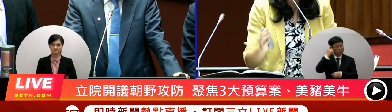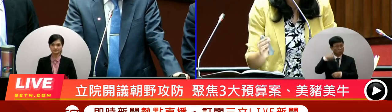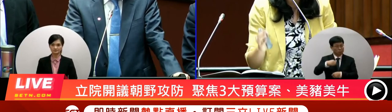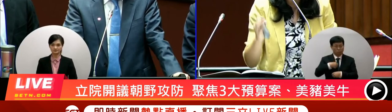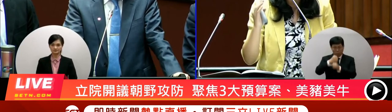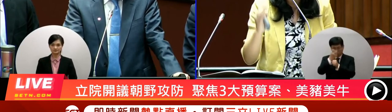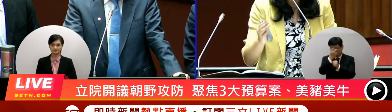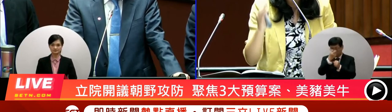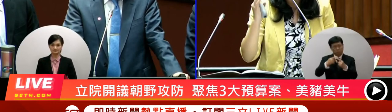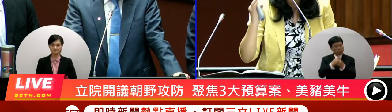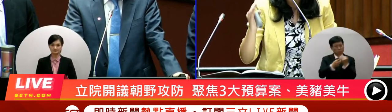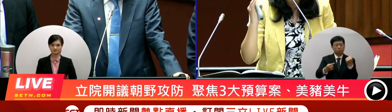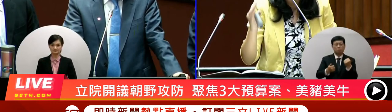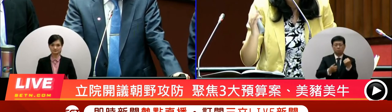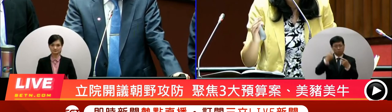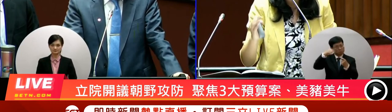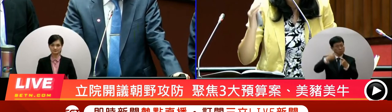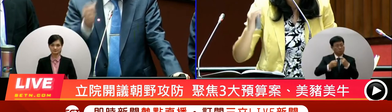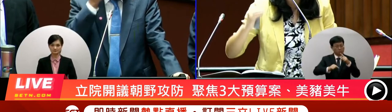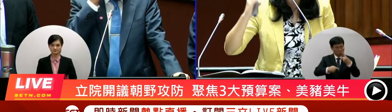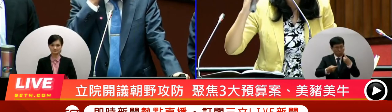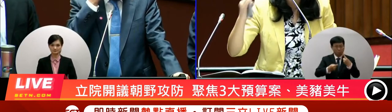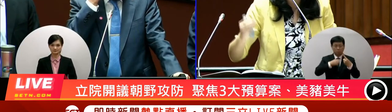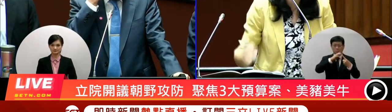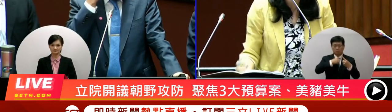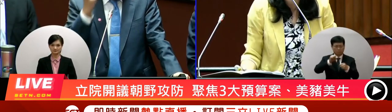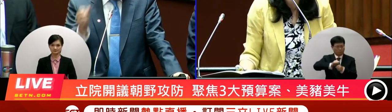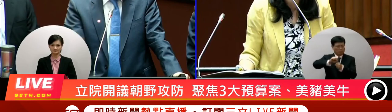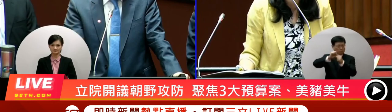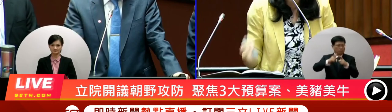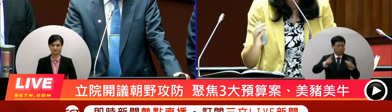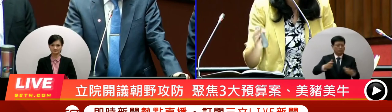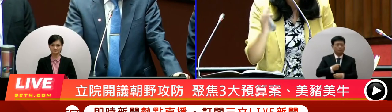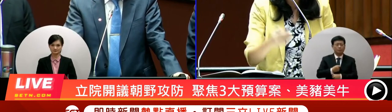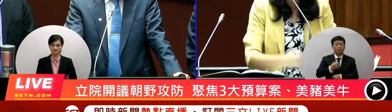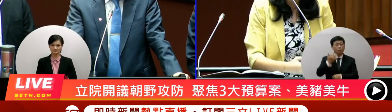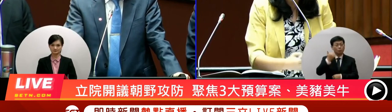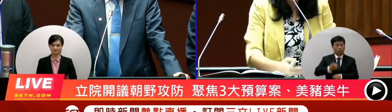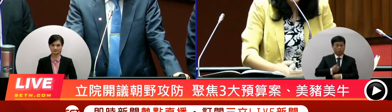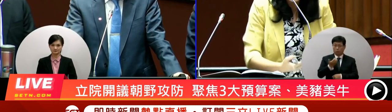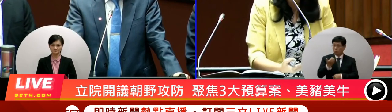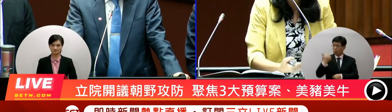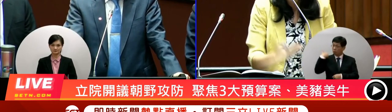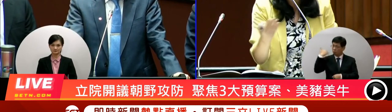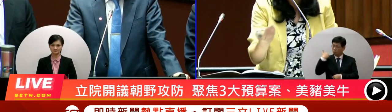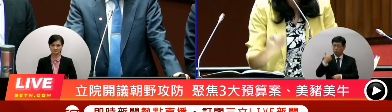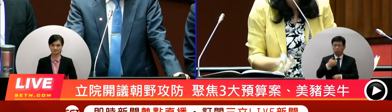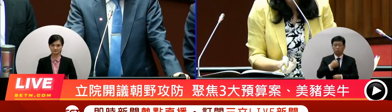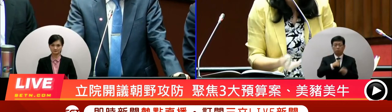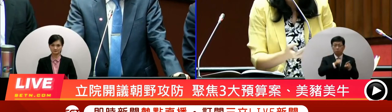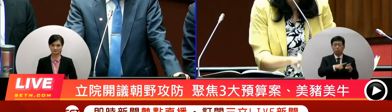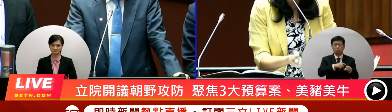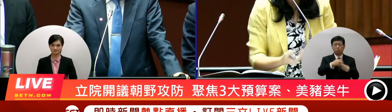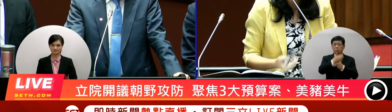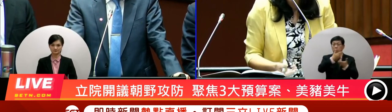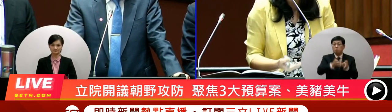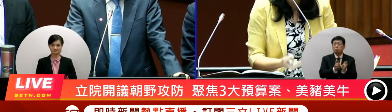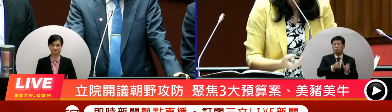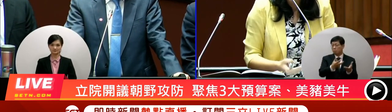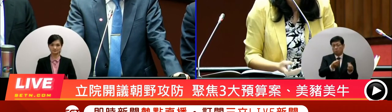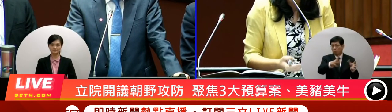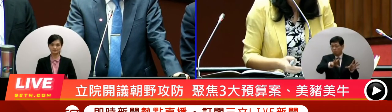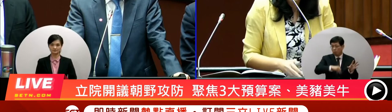检验人力呢，可能会在明年1月1号要做有点大幅度的提升。如果依据我之前按照就是卫福部没有给我资料，我自己上网